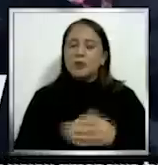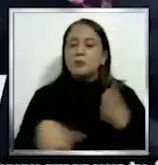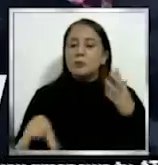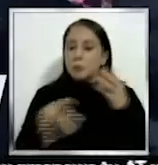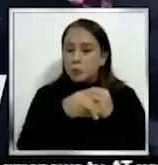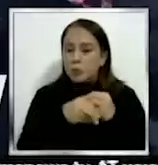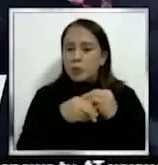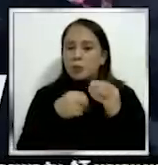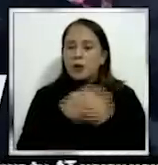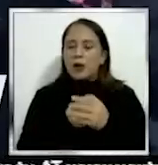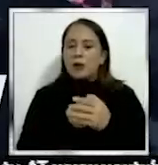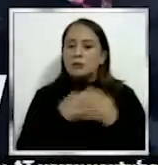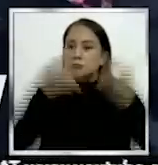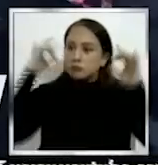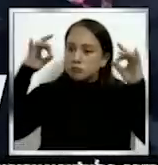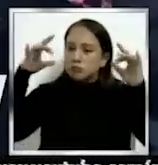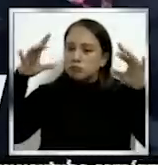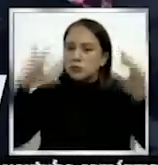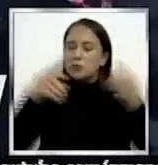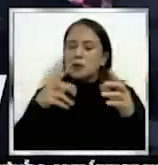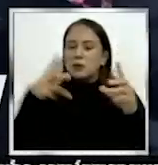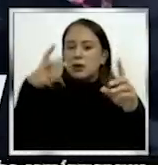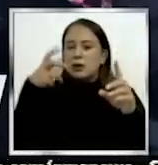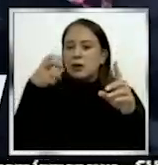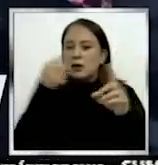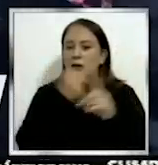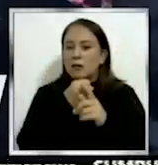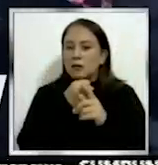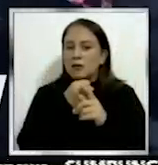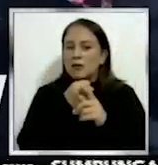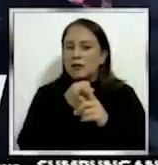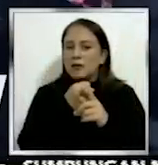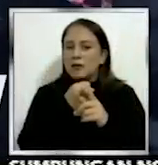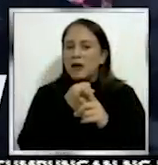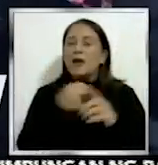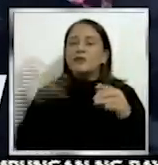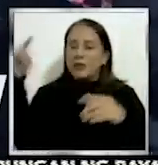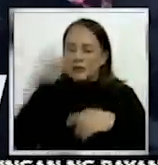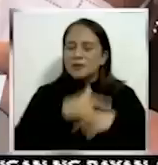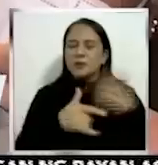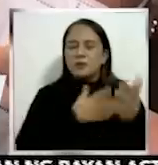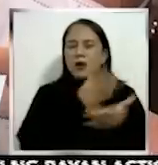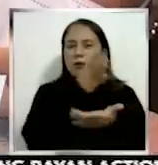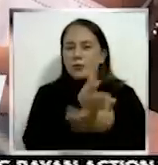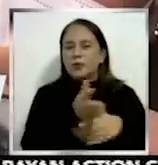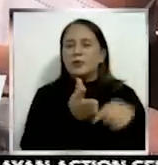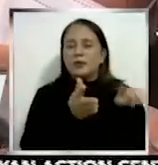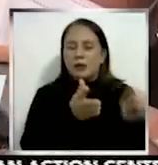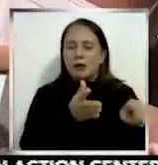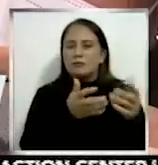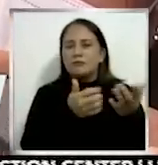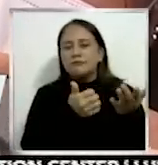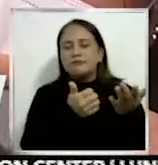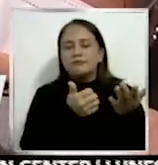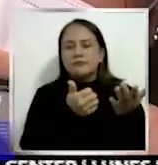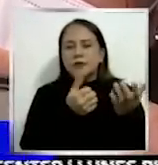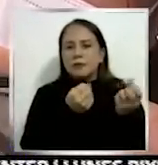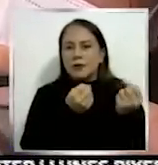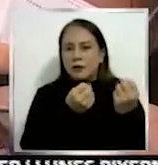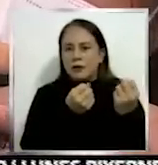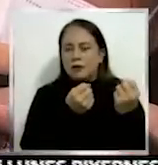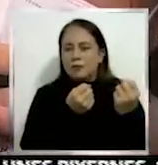flights para mas maabot ang ganitong klaseng mga lokasyon. Well, connectivity is one of the most important